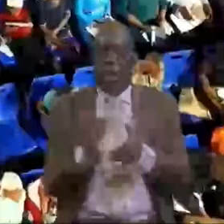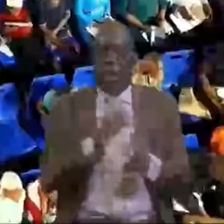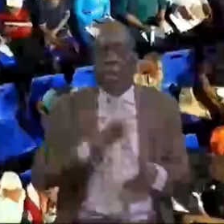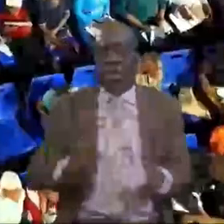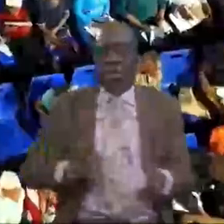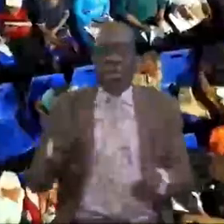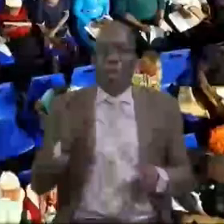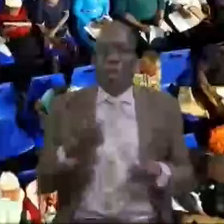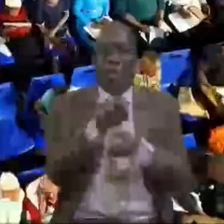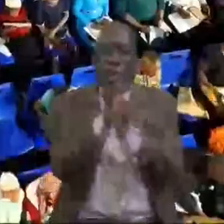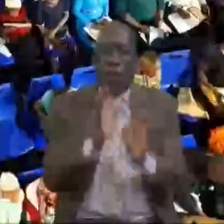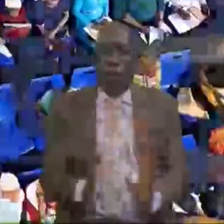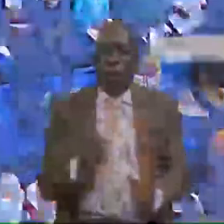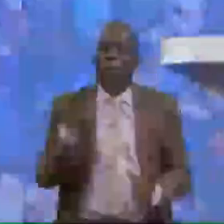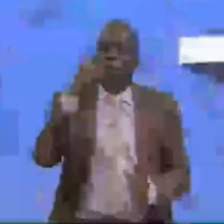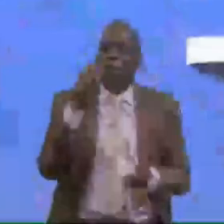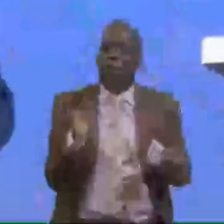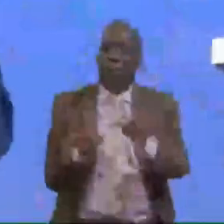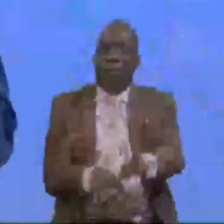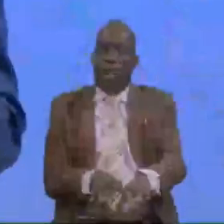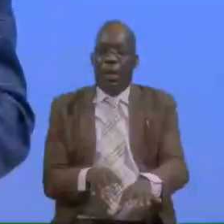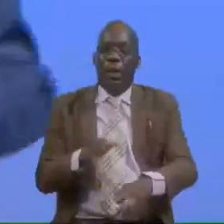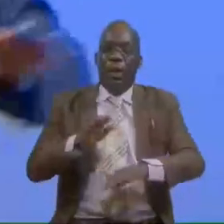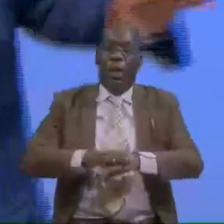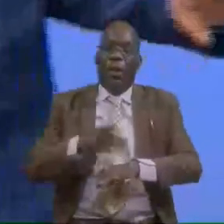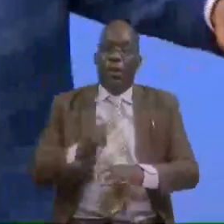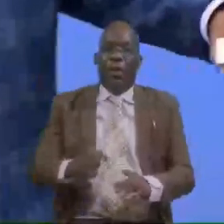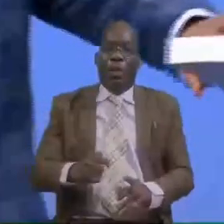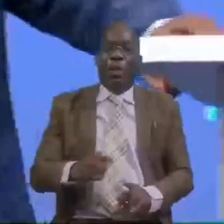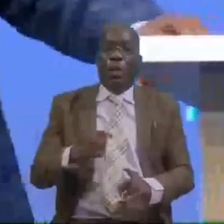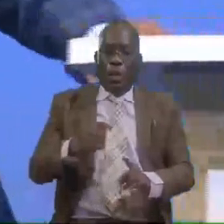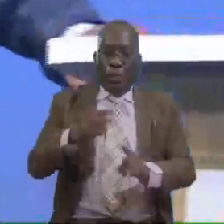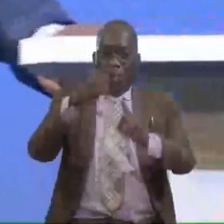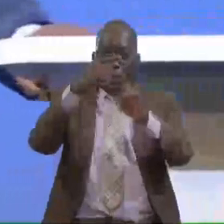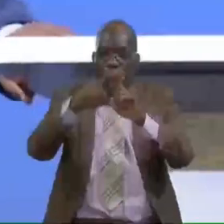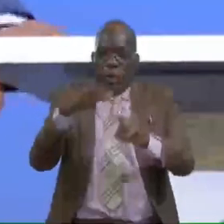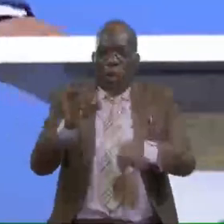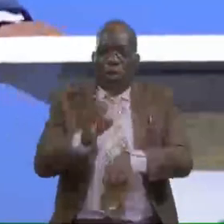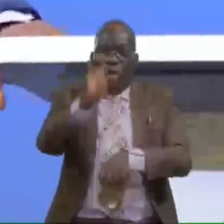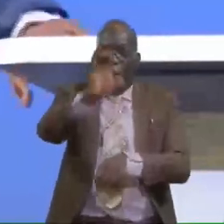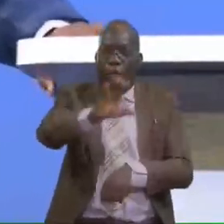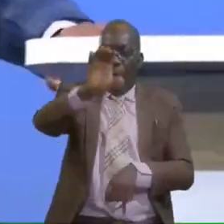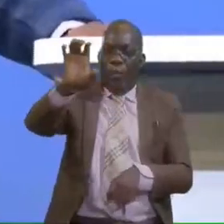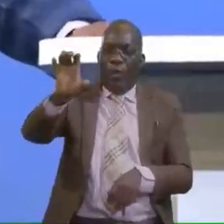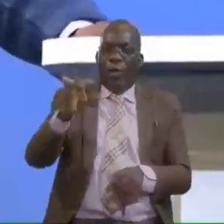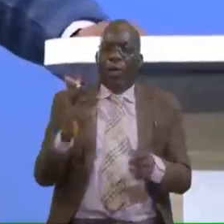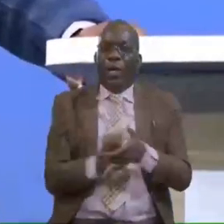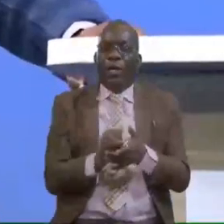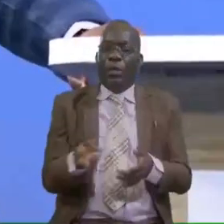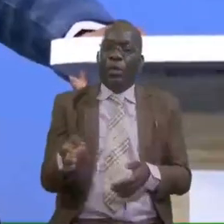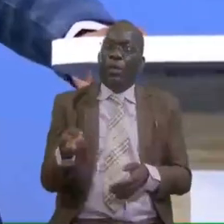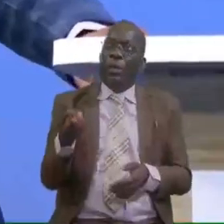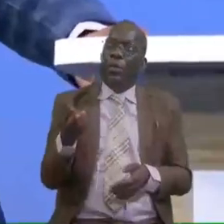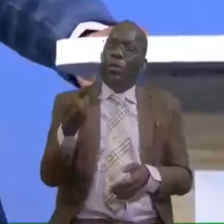Sauveur, qui est mort sur la croix du calvaire, qu'il a été